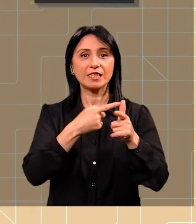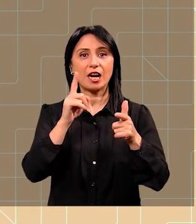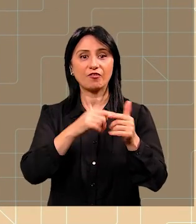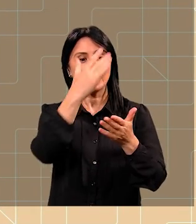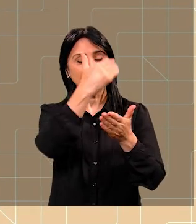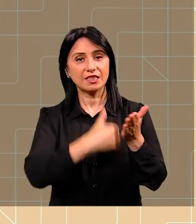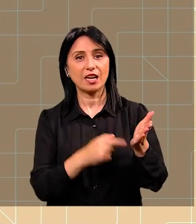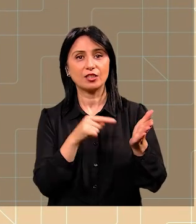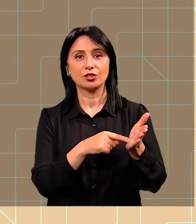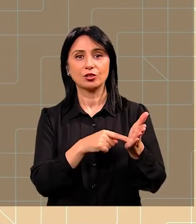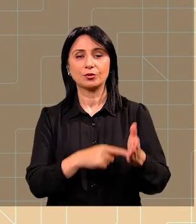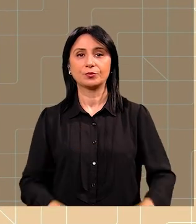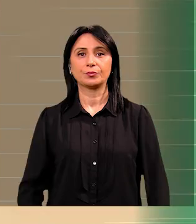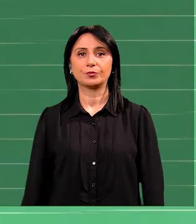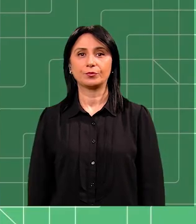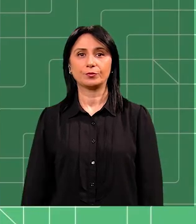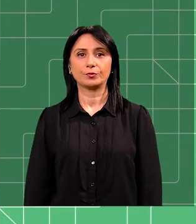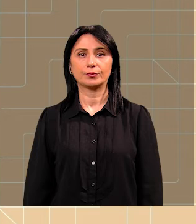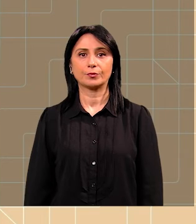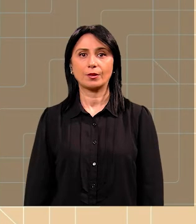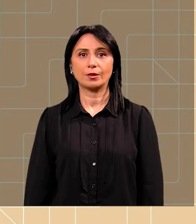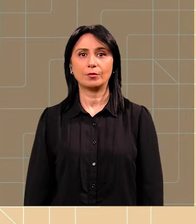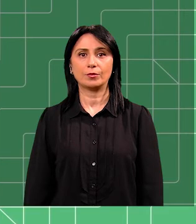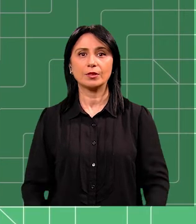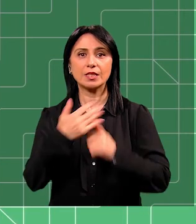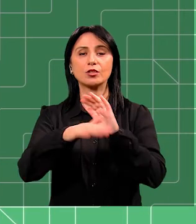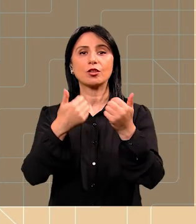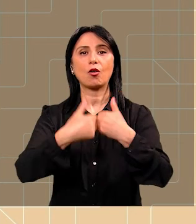Ստուգիր ինքդ քո տվյալները համընդհանուր ընտրացուցակում։